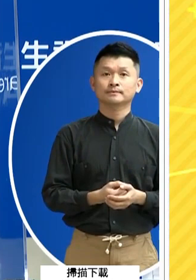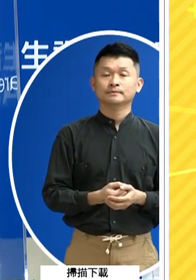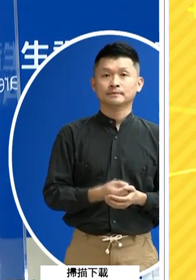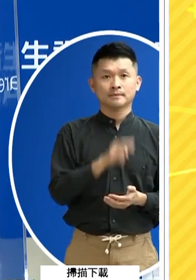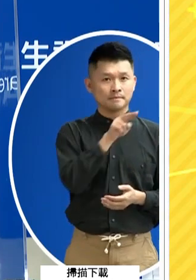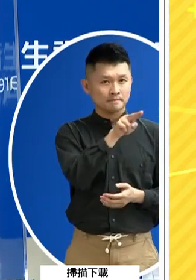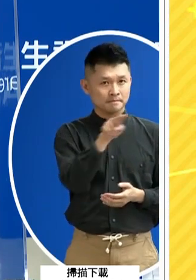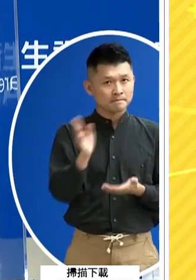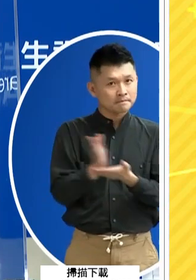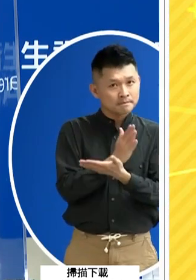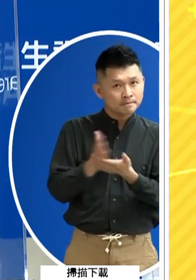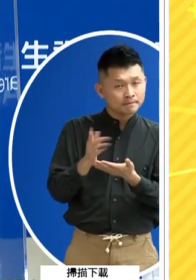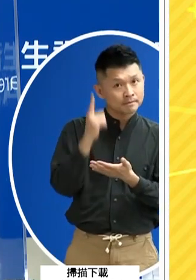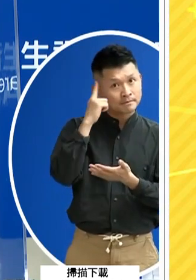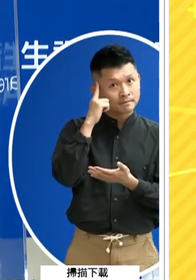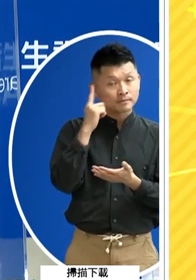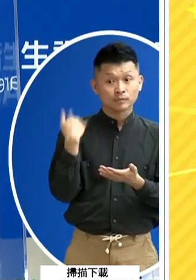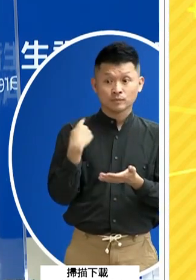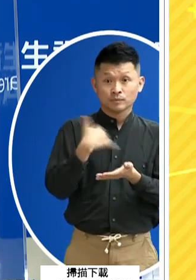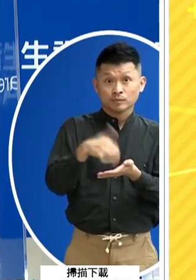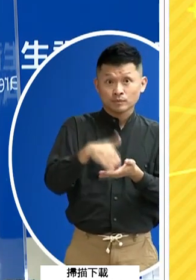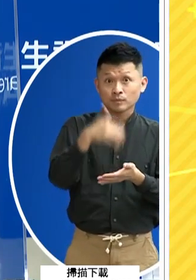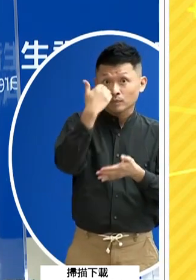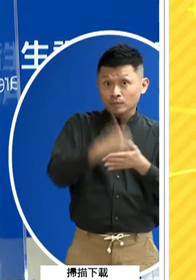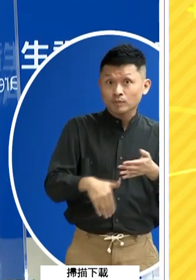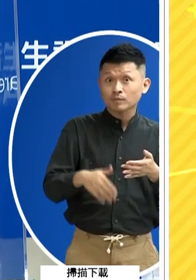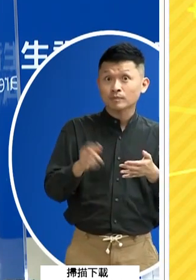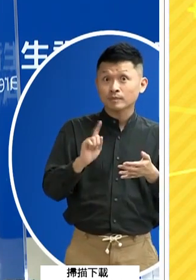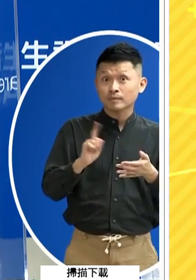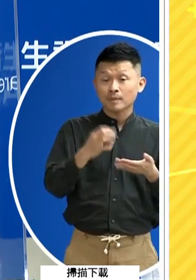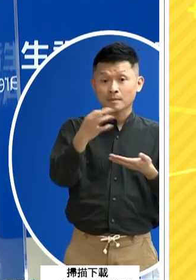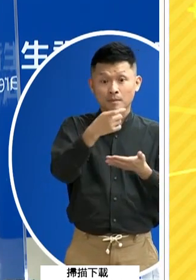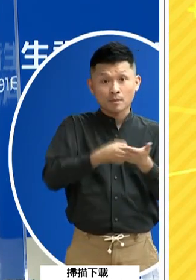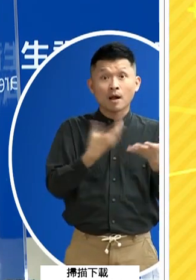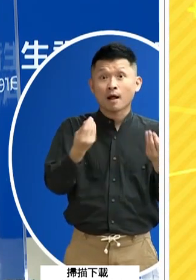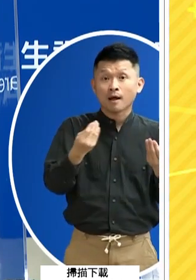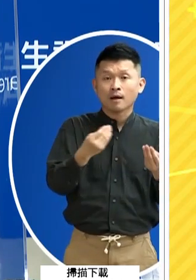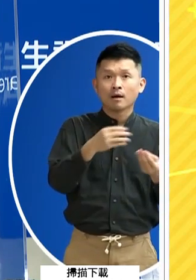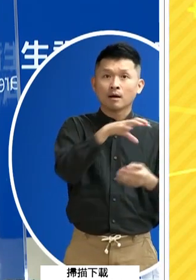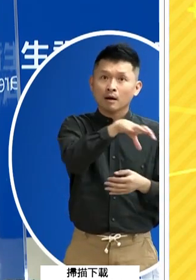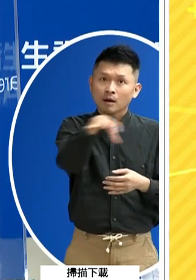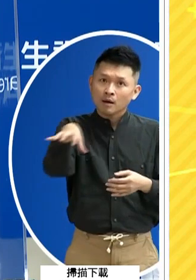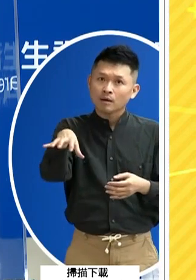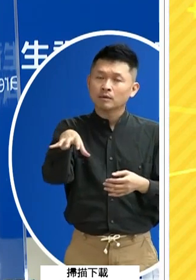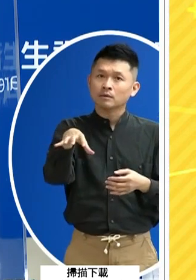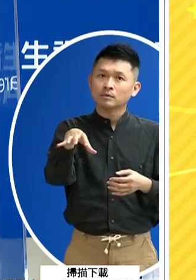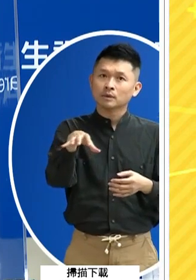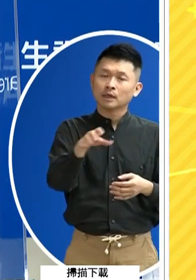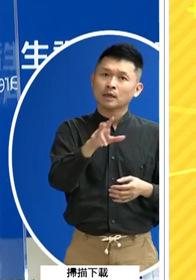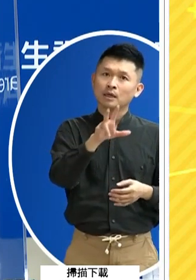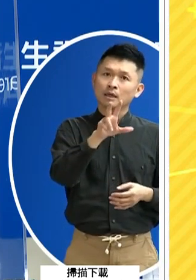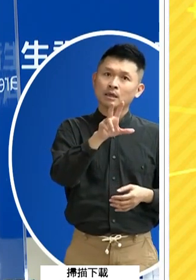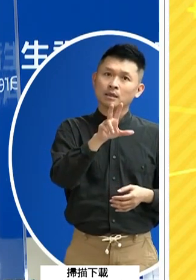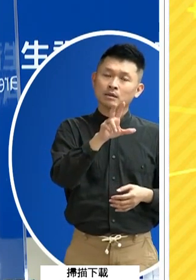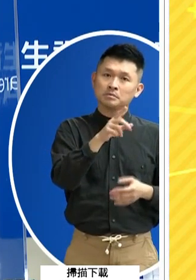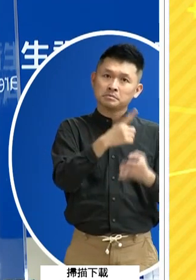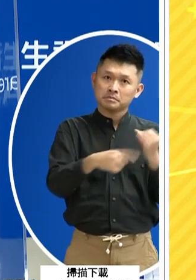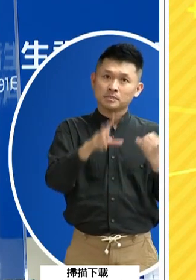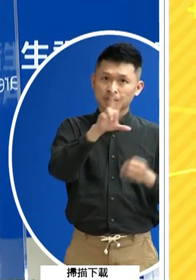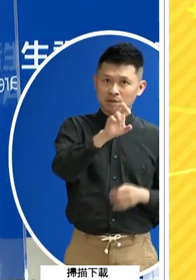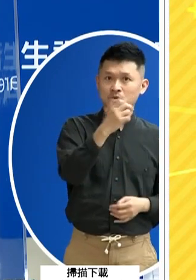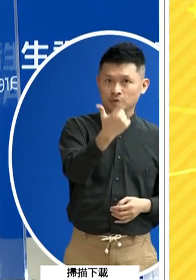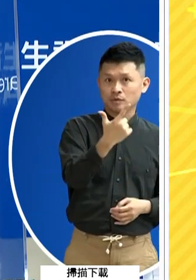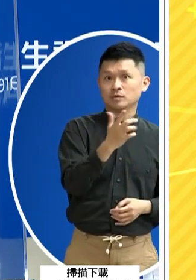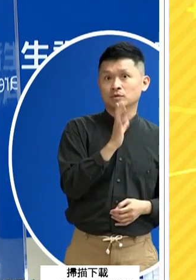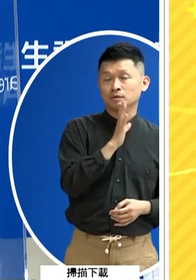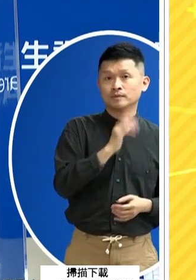要开始做道爱宣。可是当美国人已经给你打脸了， 是 美国人给你打脸的时候，你难道没有一种警觉